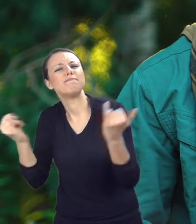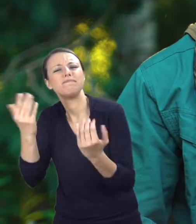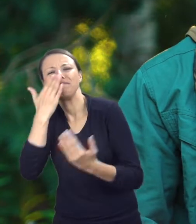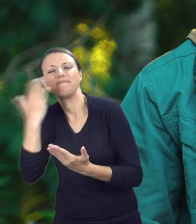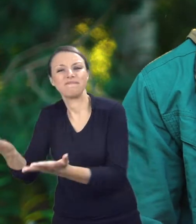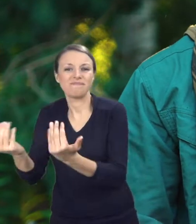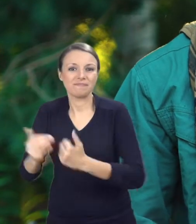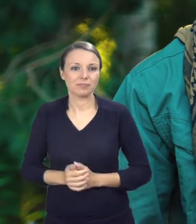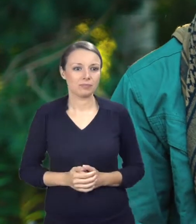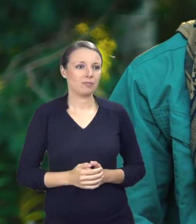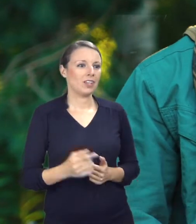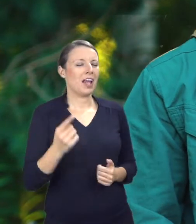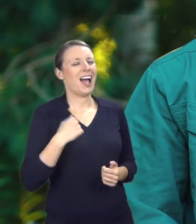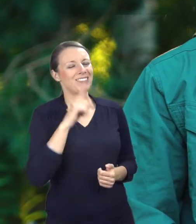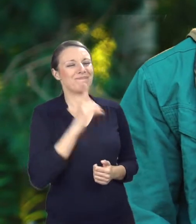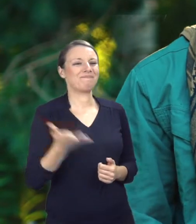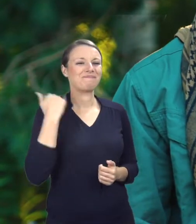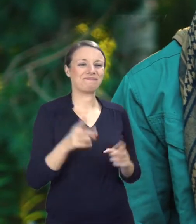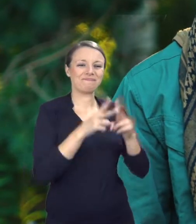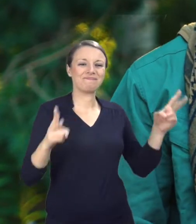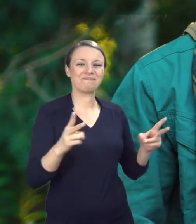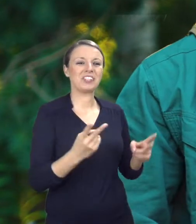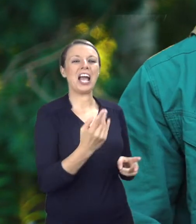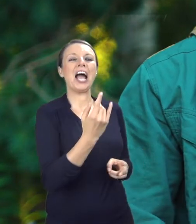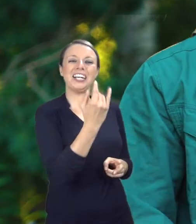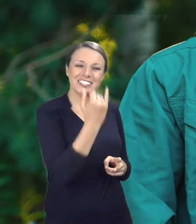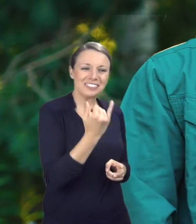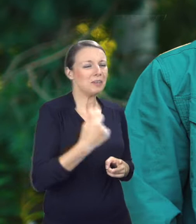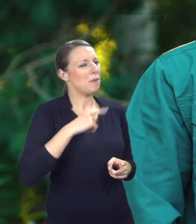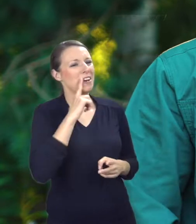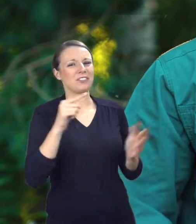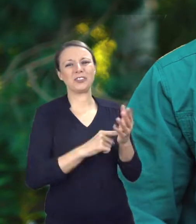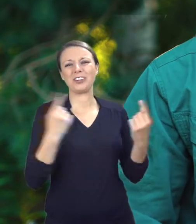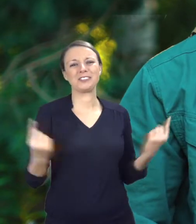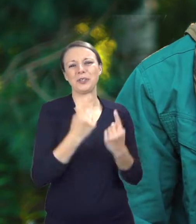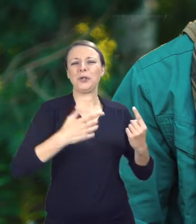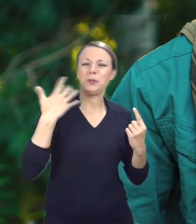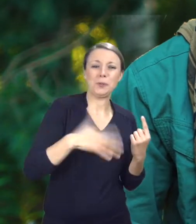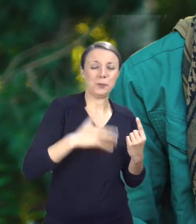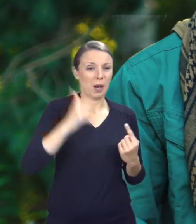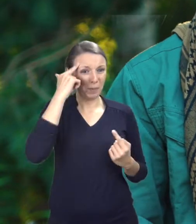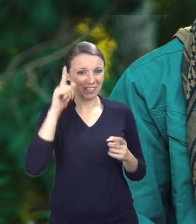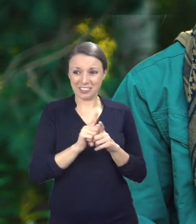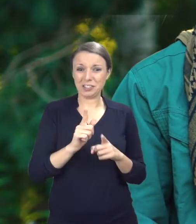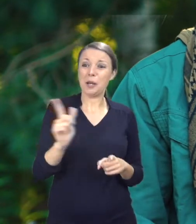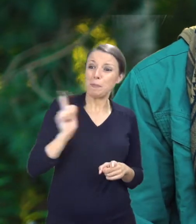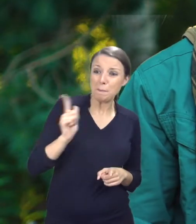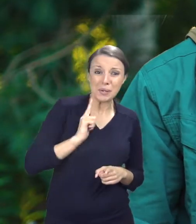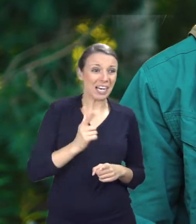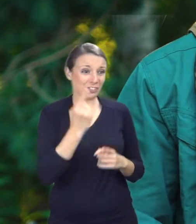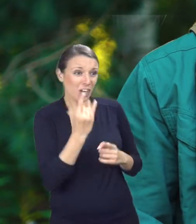To było dzieciństwo, to jest jedna wielka w ogóle przygoda. Zresztą nasze dzieciństwo, podejrzewam, że i twoje wyglądało też inaczej, chyba było bardziej aktywne, mi się